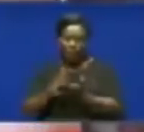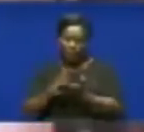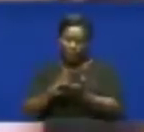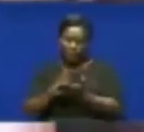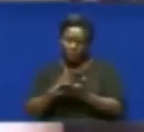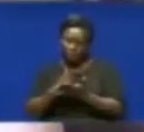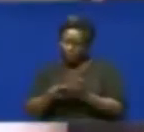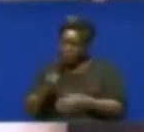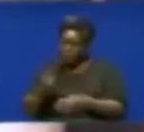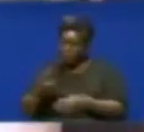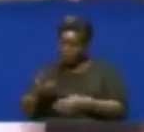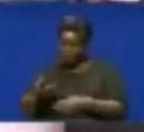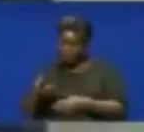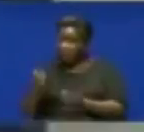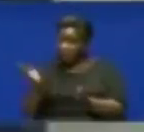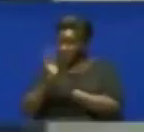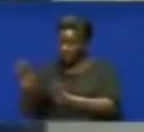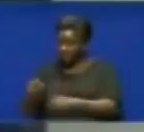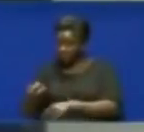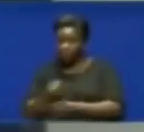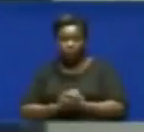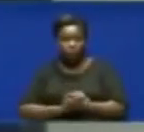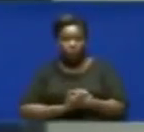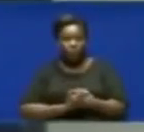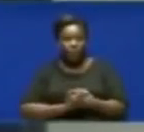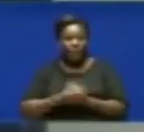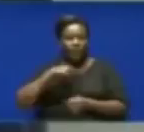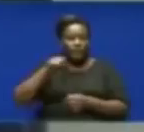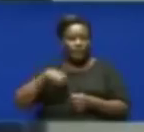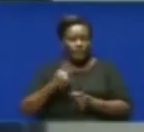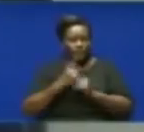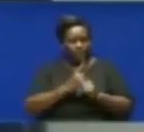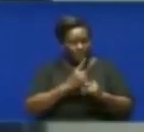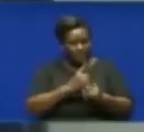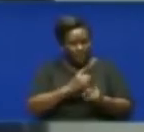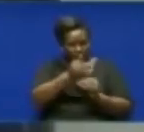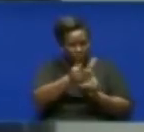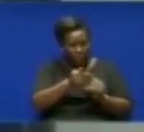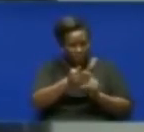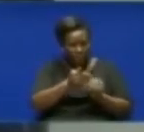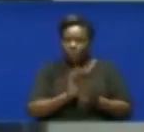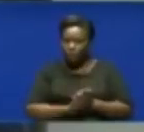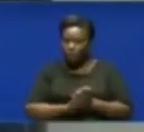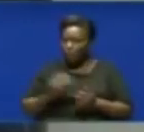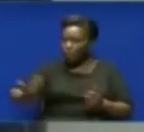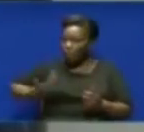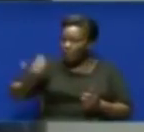COVID-19 inamalizika. Na tunaendelea kufuatilia wasafiri wote wanaoingia